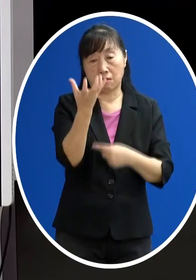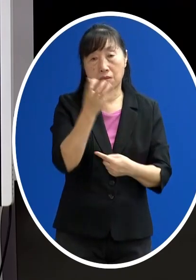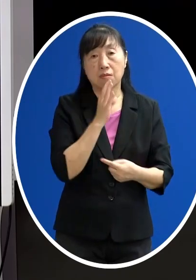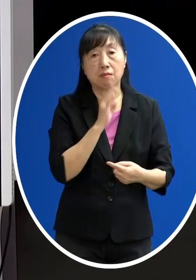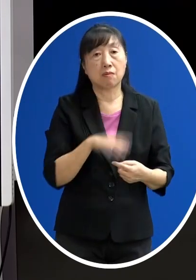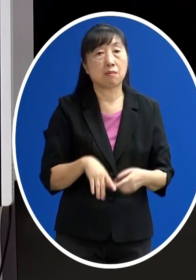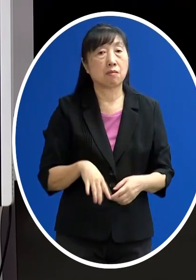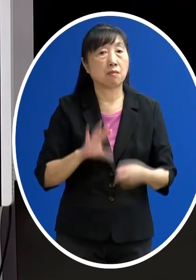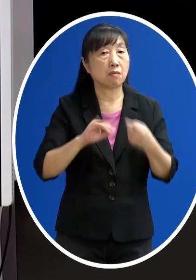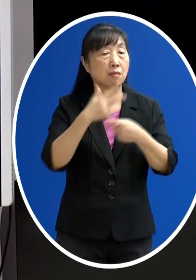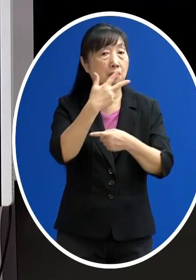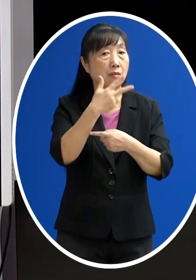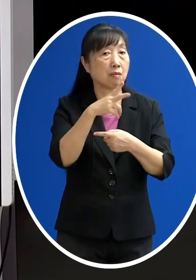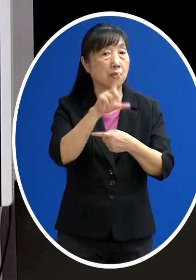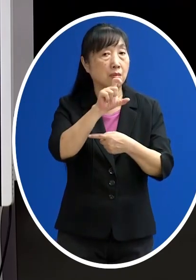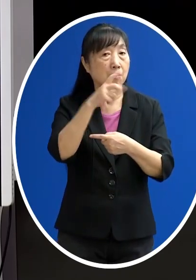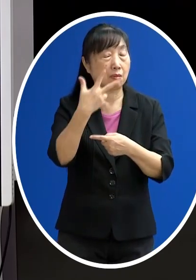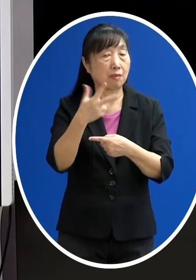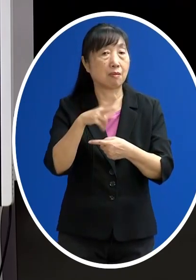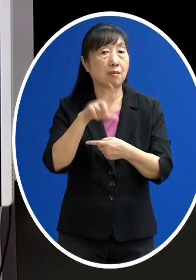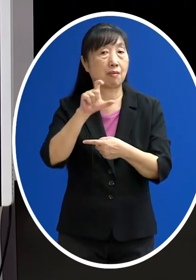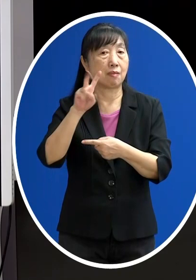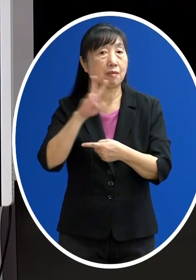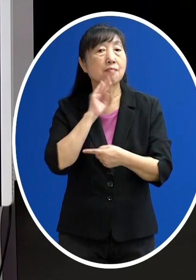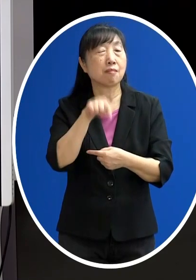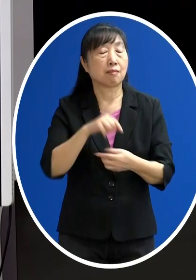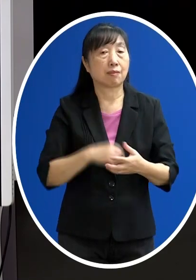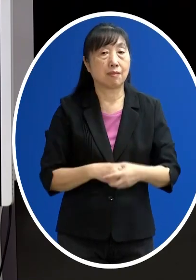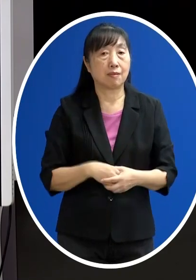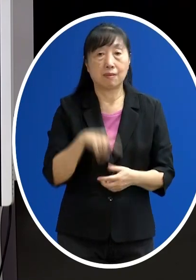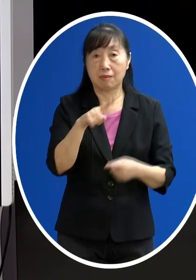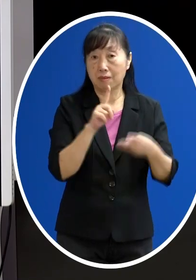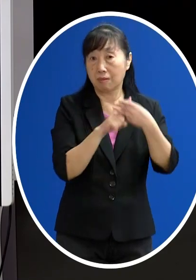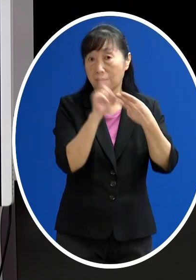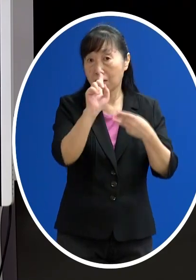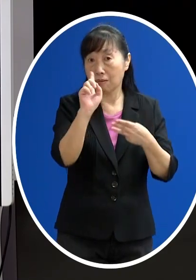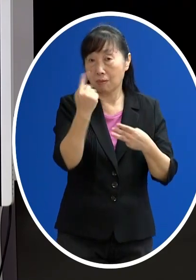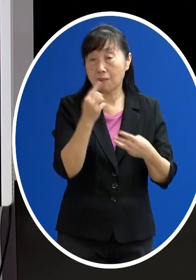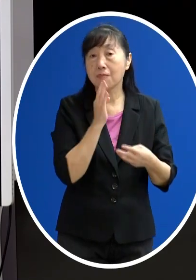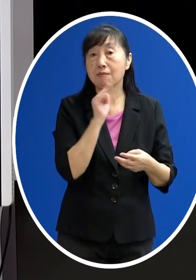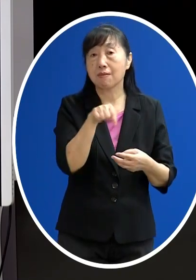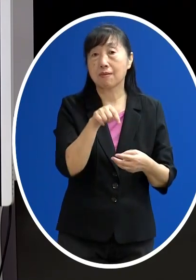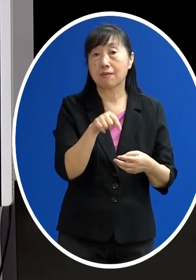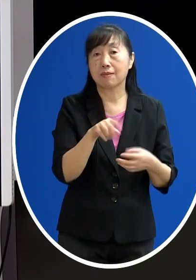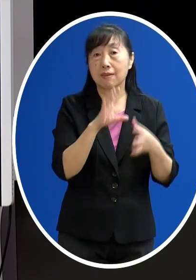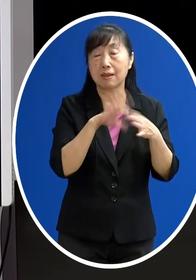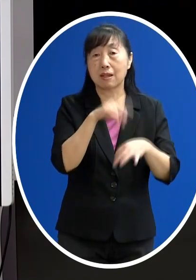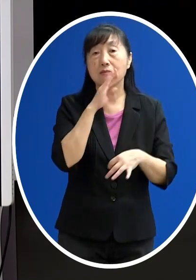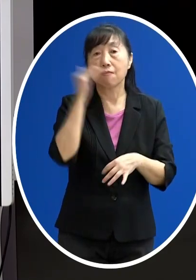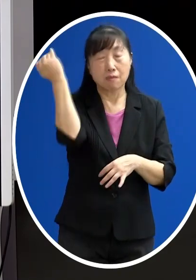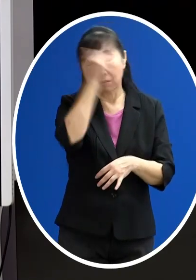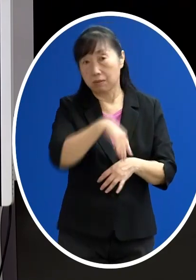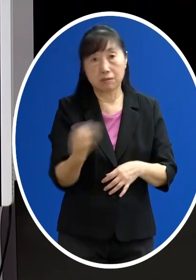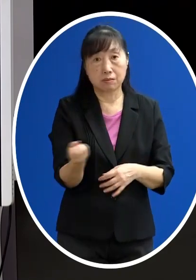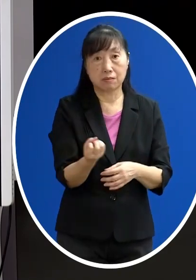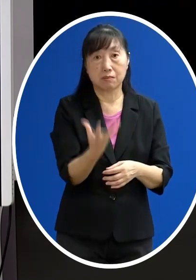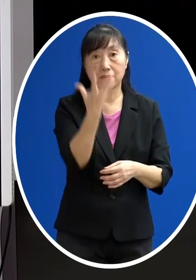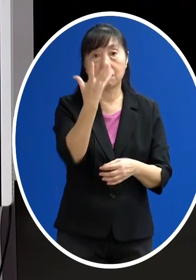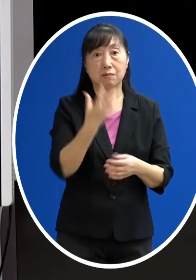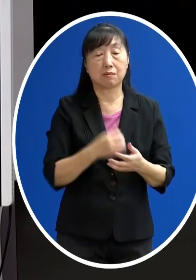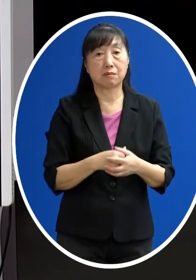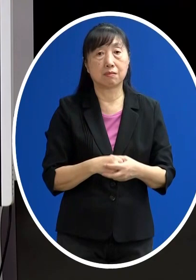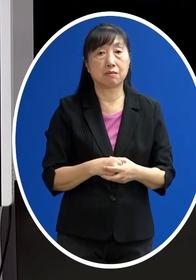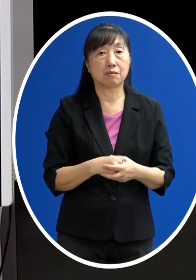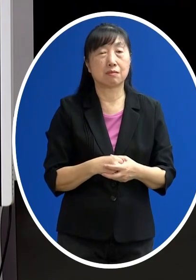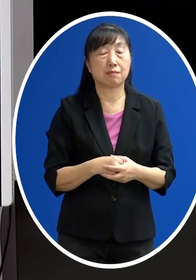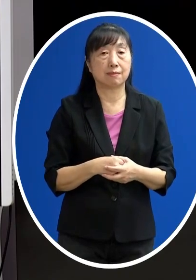的，6.7% 跟 6.2%。那这个时候就是主要是因为我们突然大量的个案出现，那再加上